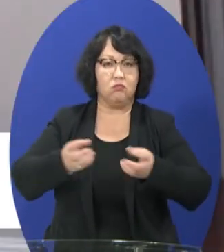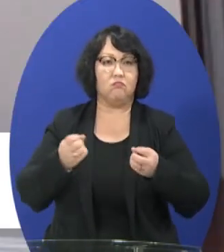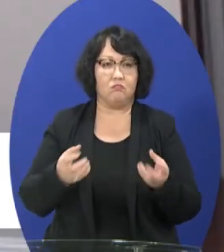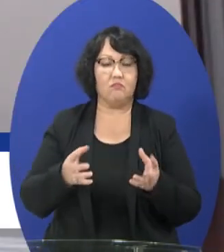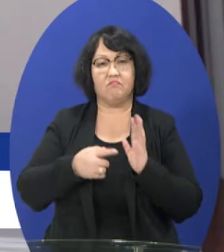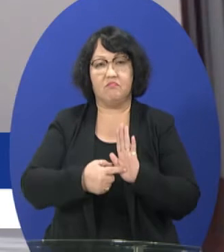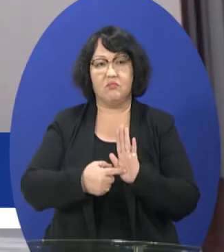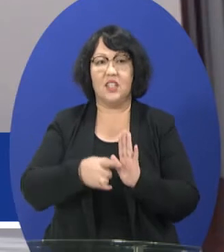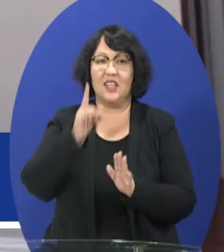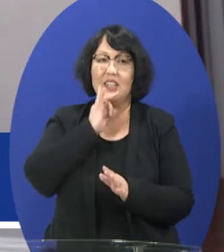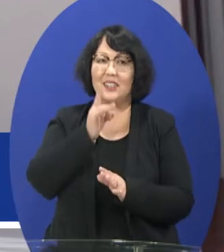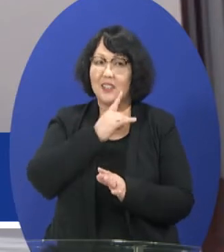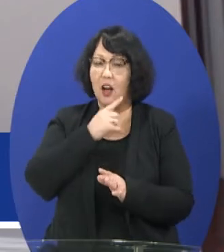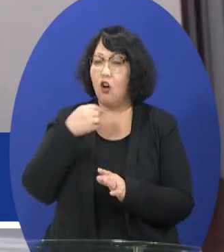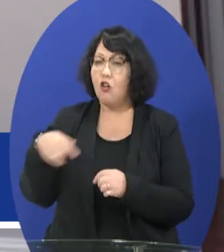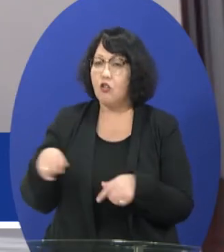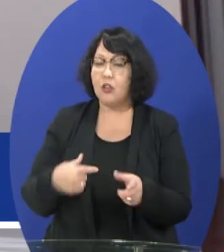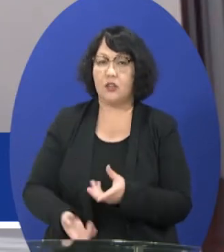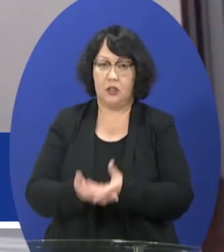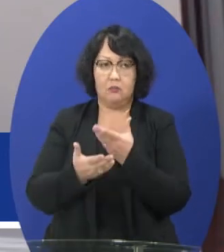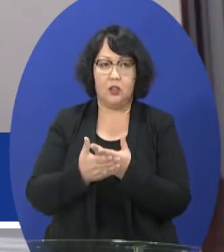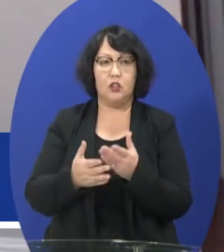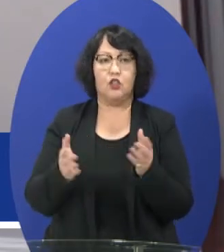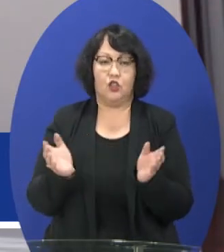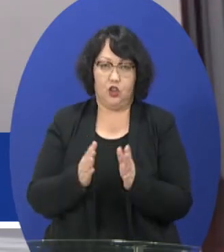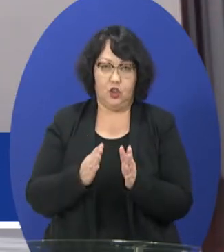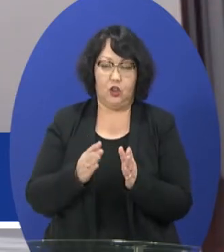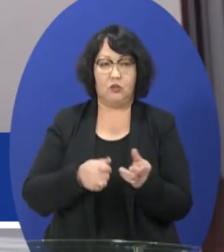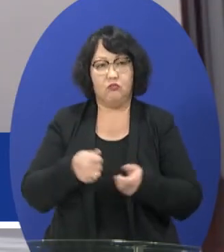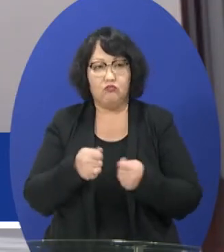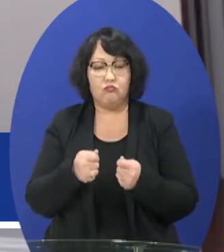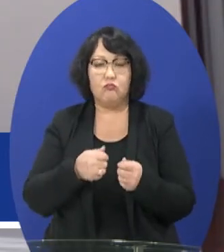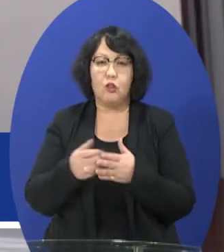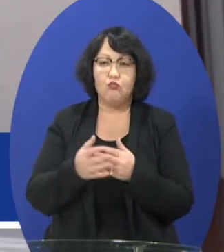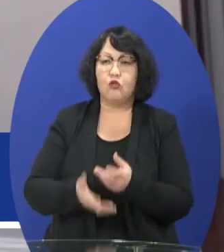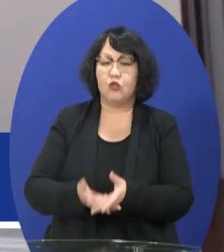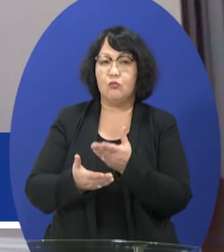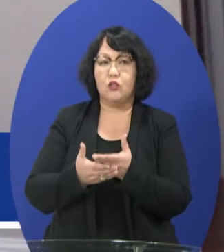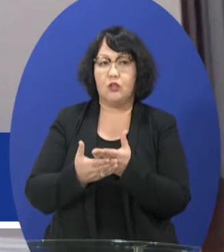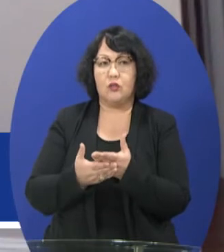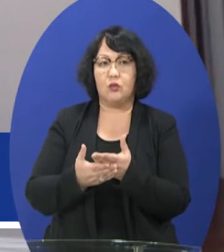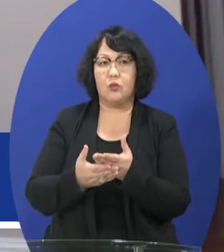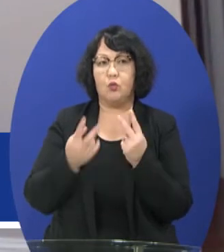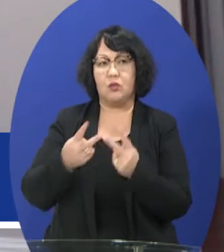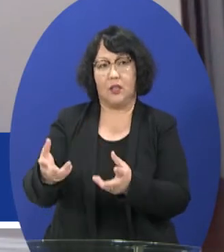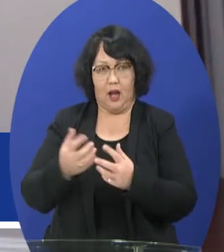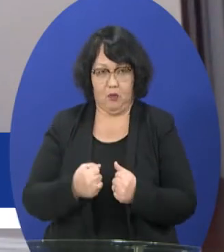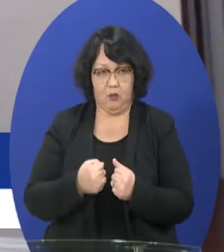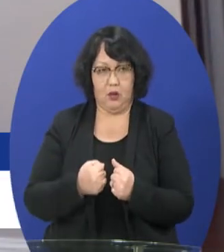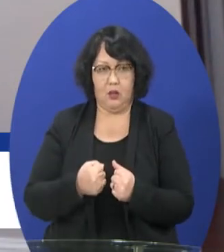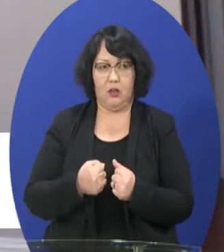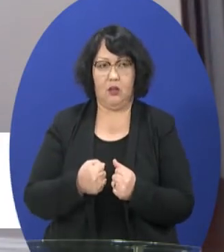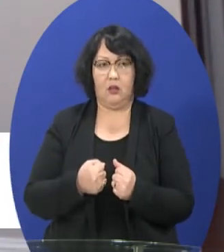тойрныхоо ресторануудыг дэмжиж, иргэн тойрныхоо жижигхэн шопуудыг дэмжиж, тэндээс үйлчлэгийг авъя,